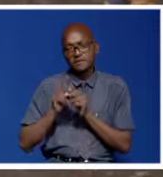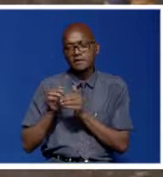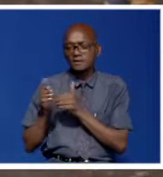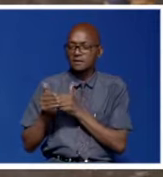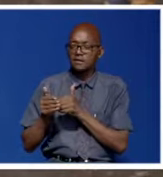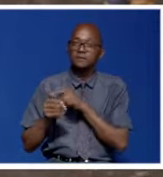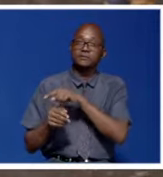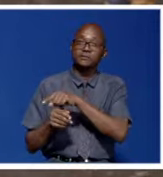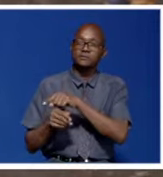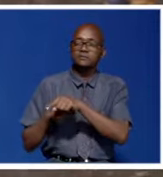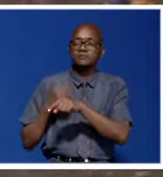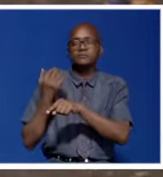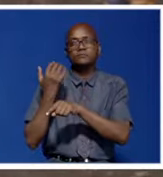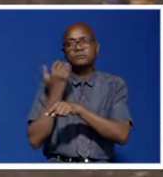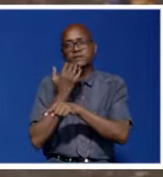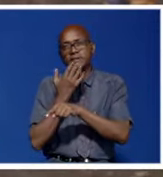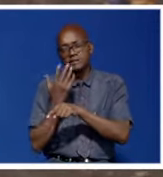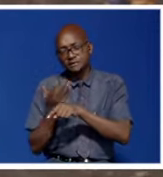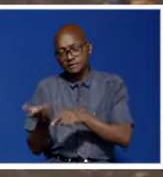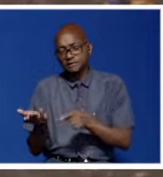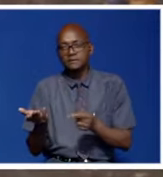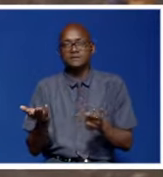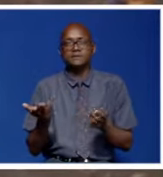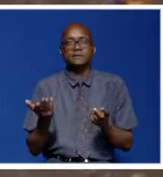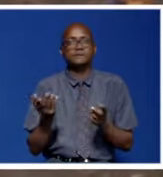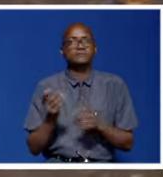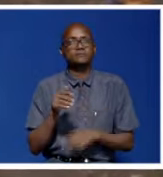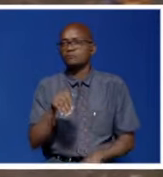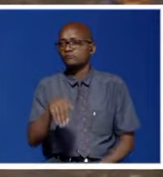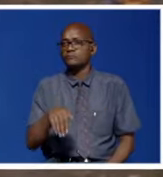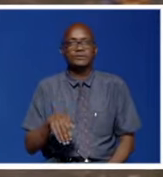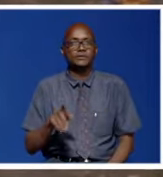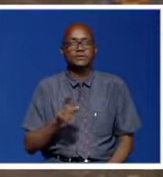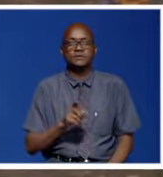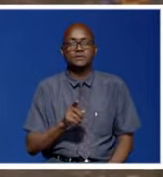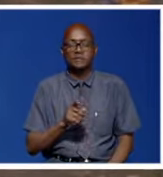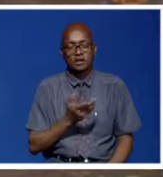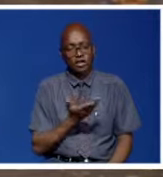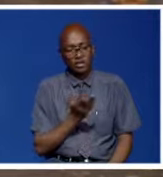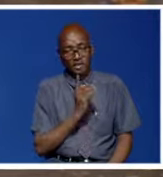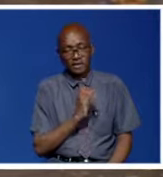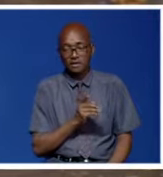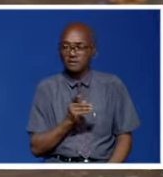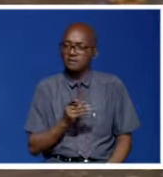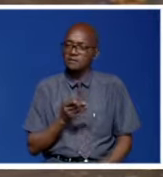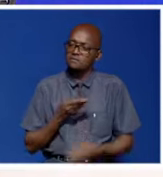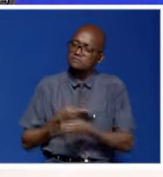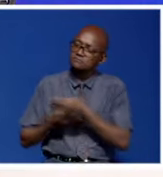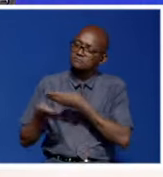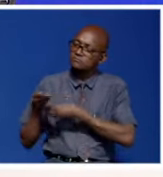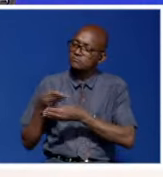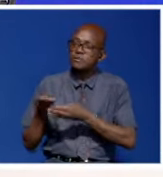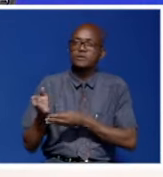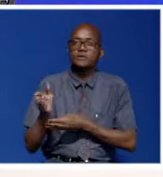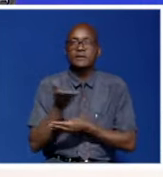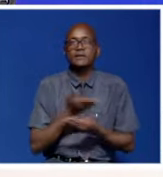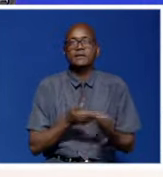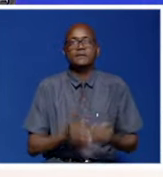Yaani ni mtu ambaye ni mcheshi, ni mtu ambaye sio mchoyo. Akiwa na chochote anatamani kushirikiana na